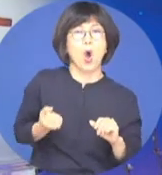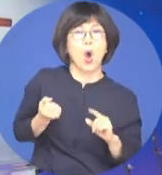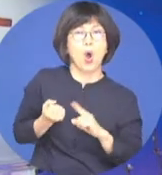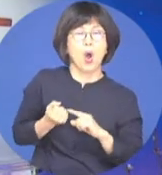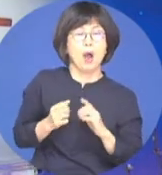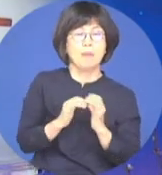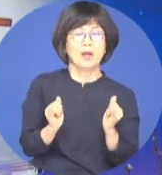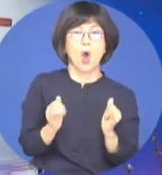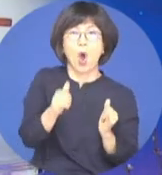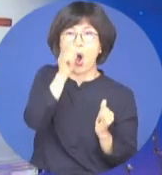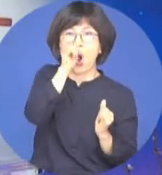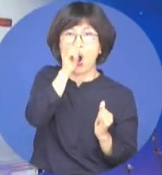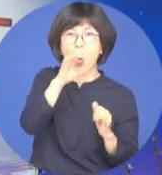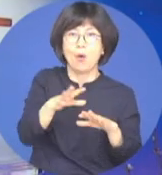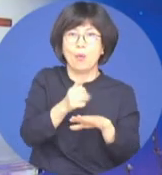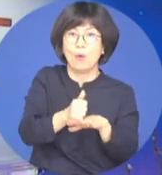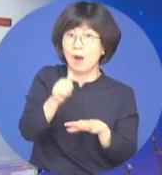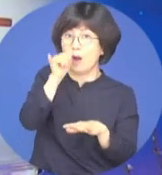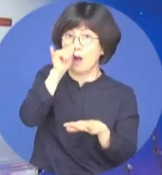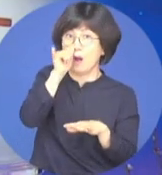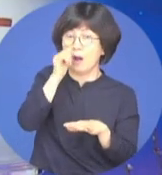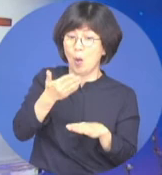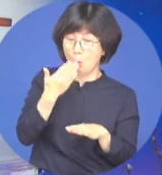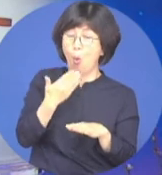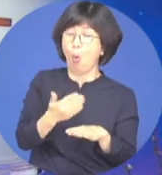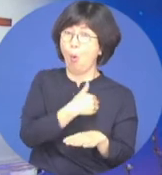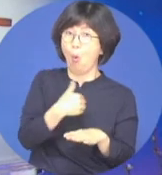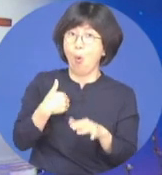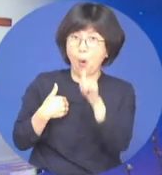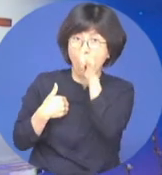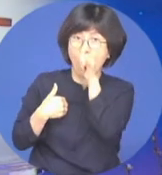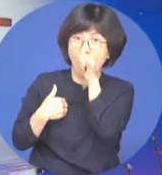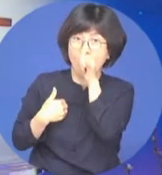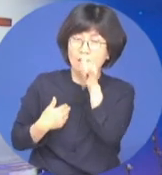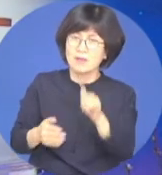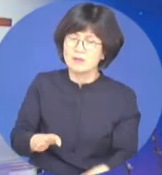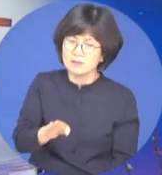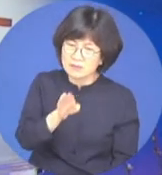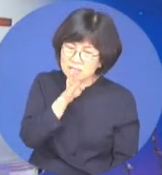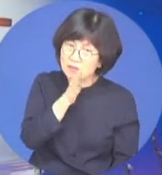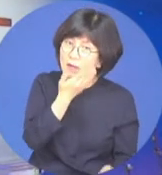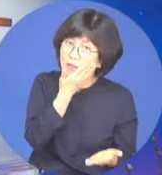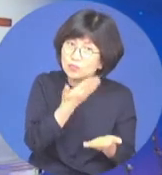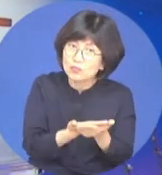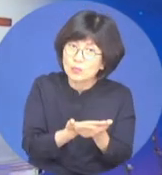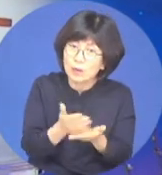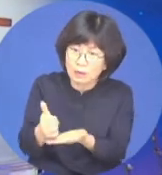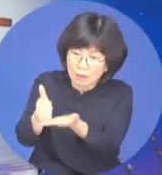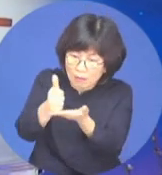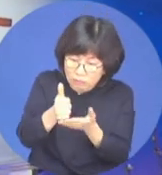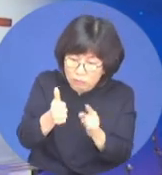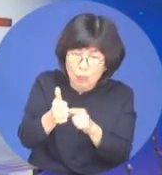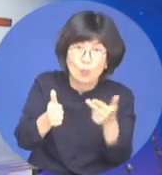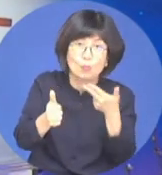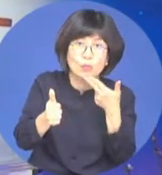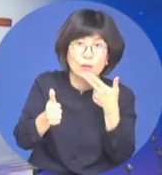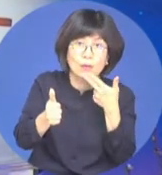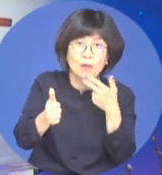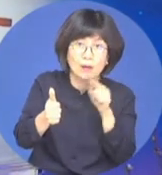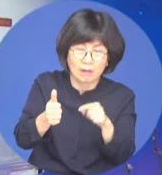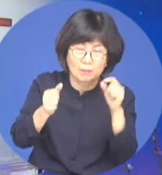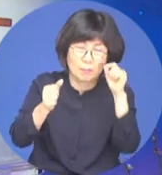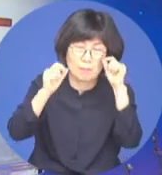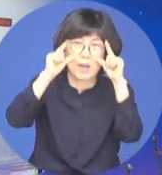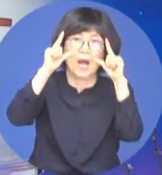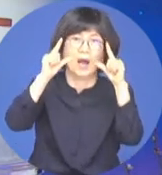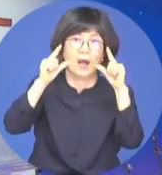왕도 있고 먹을 것도 있었는데 진짜 모시고 살아야 될 이분을 모시지 않았구나. 그때서야 깨닫는 거예요.